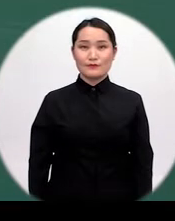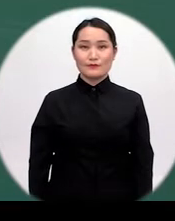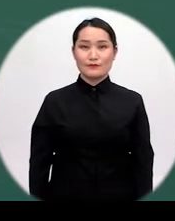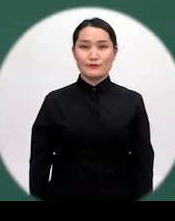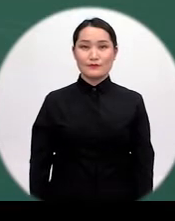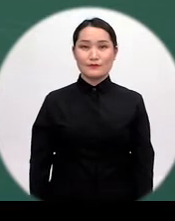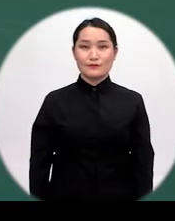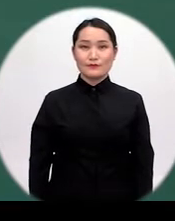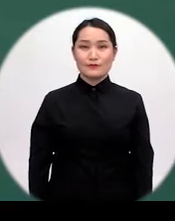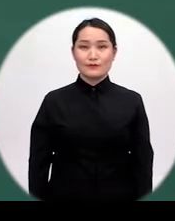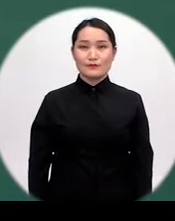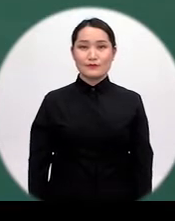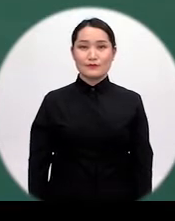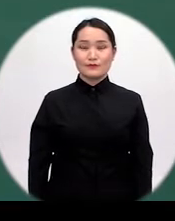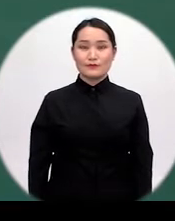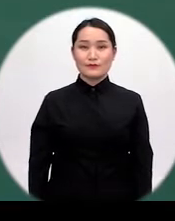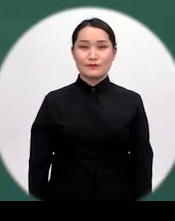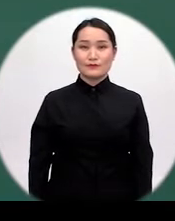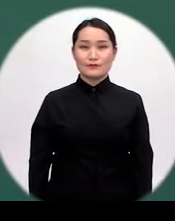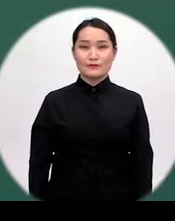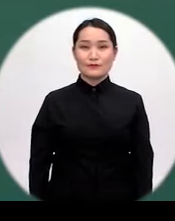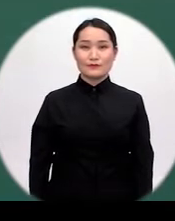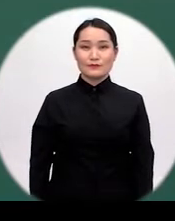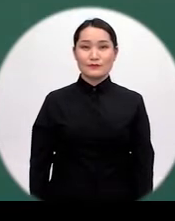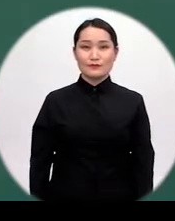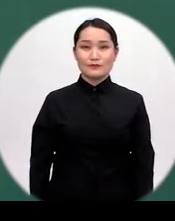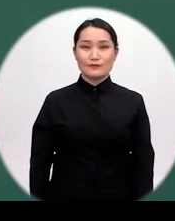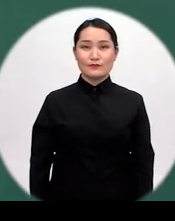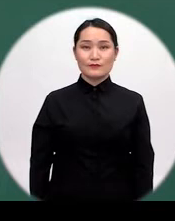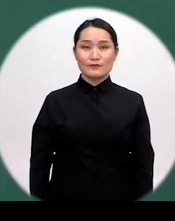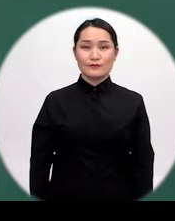нэг хоногт сая бид хэдэн цаг гэж уншлаа? 24